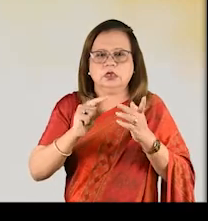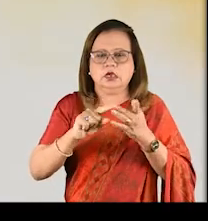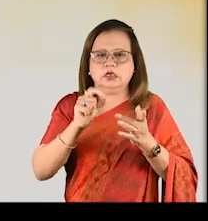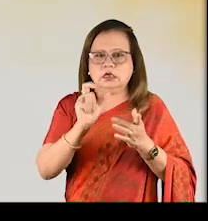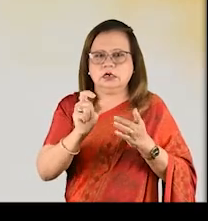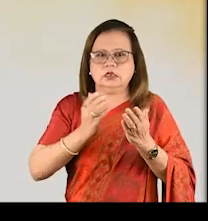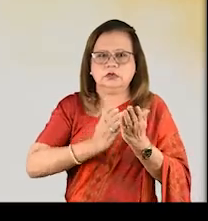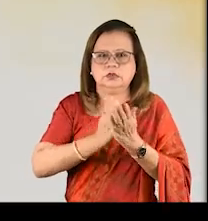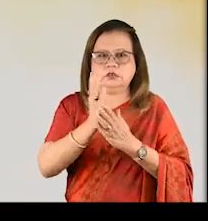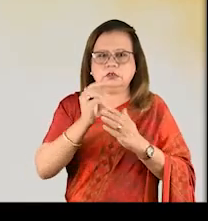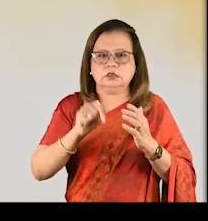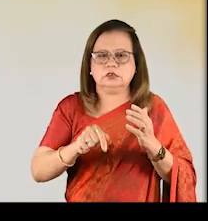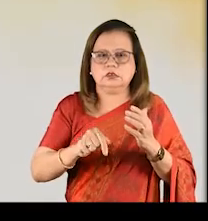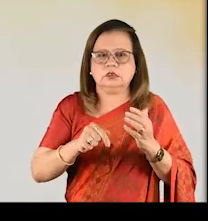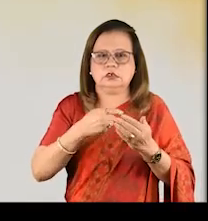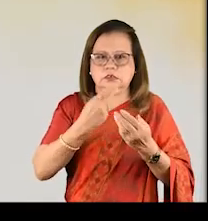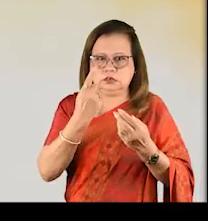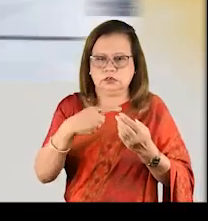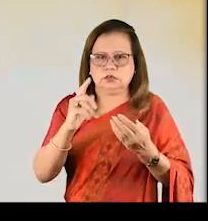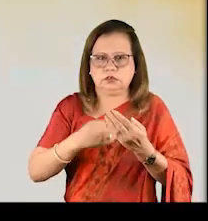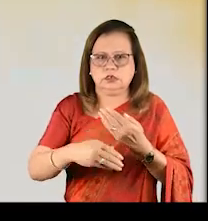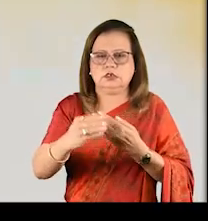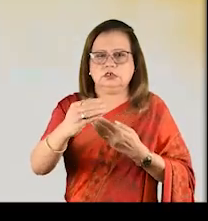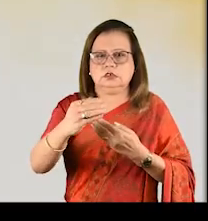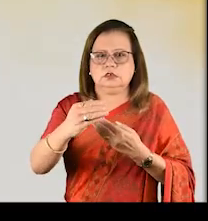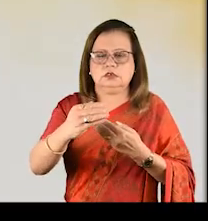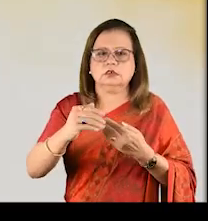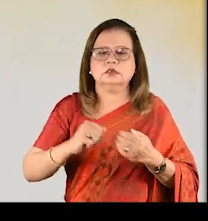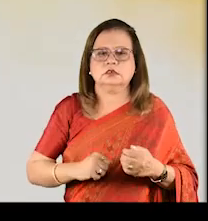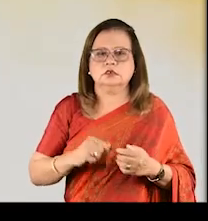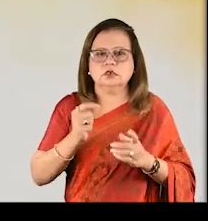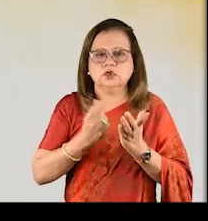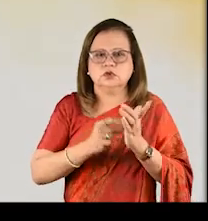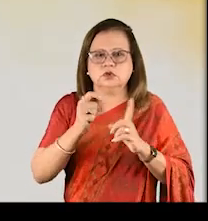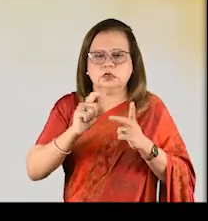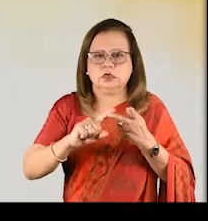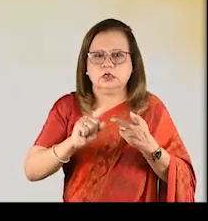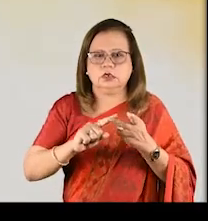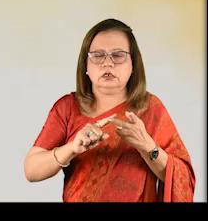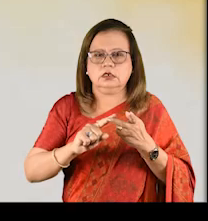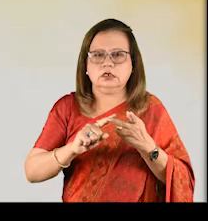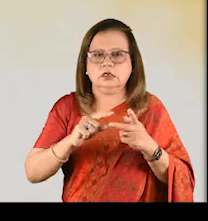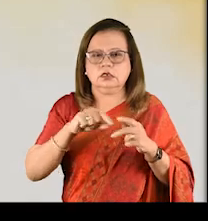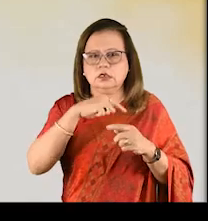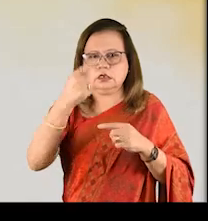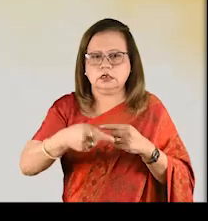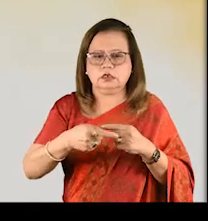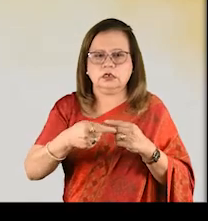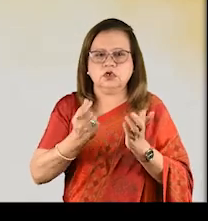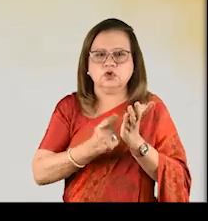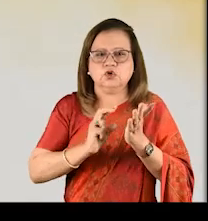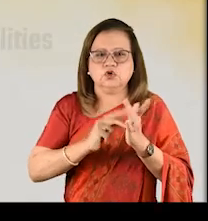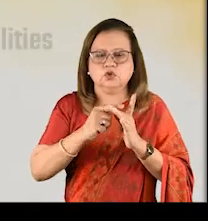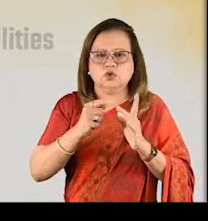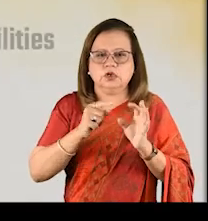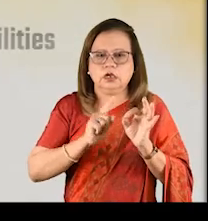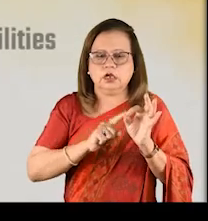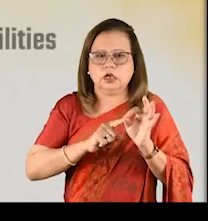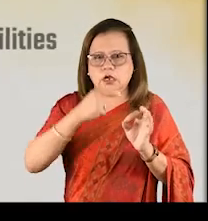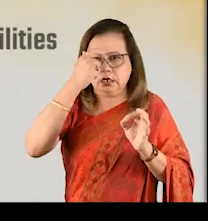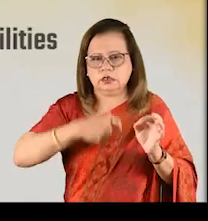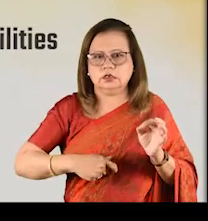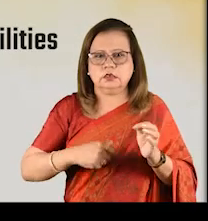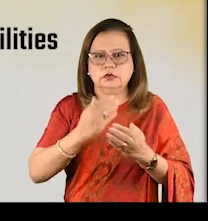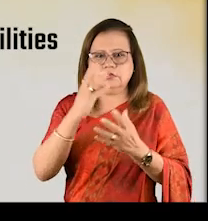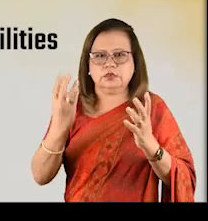के माध्यम से यह किया जा रहा है सुनिश्चित। UDID यानी कि यूनिक आईडी फॉर पर्संस